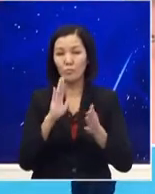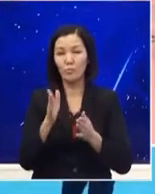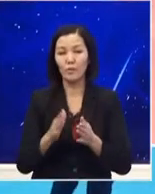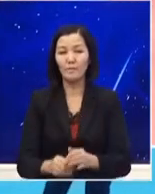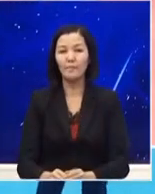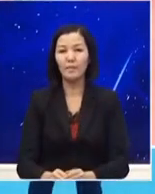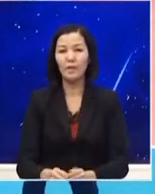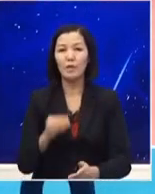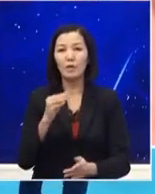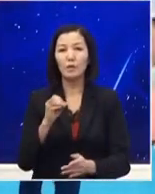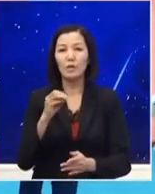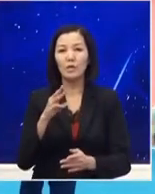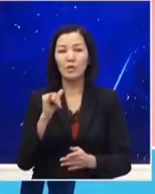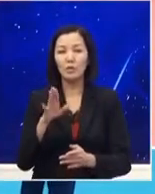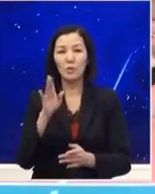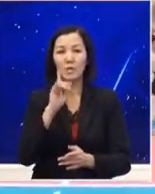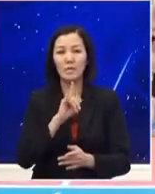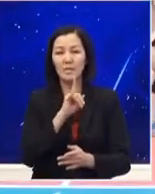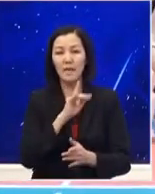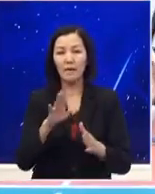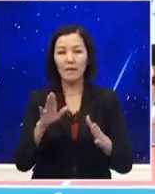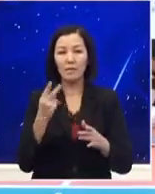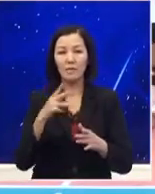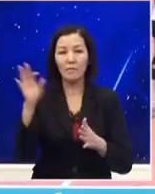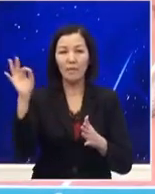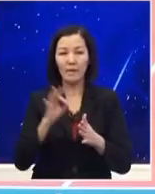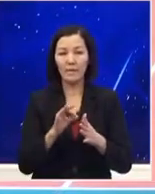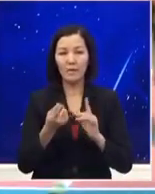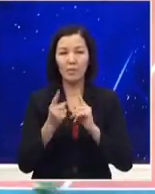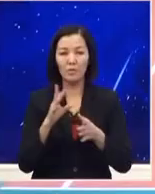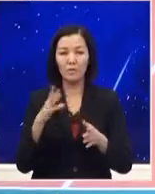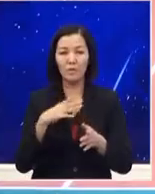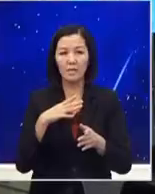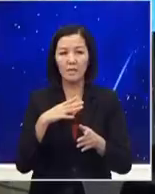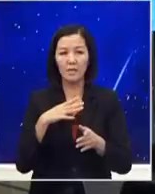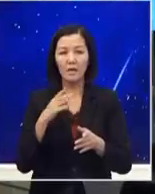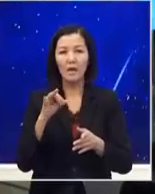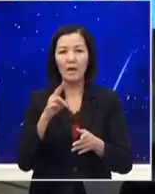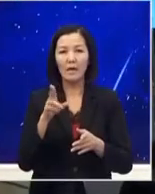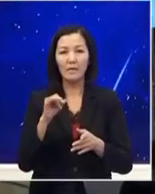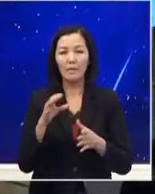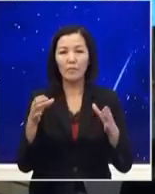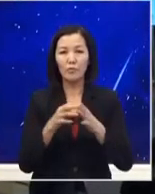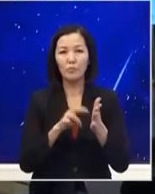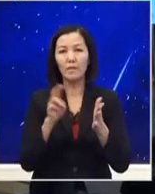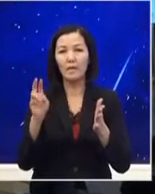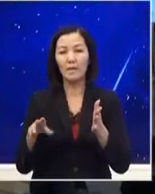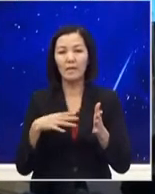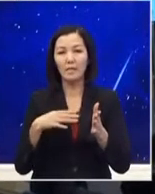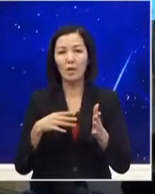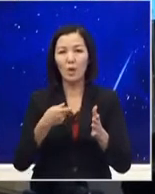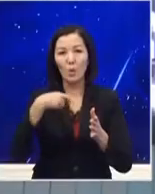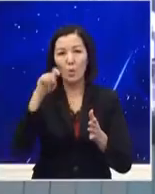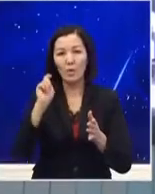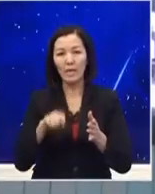Волейболдан жетісу әйелдер командасының құрамы 20%-ға ғана өзгерген сербиялық Сара Лоза мен Ардақ Маратова ұжымнан кетті. Олардың орнын